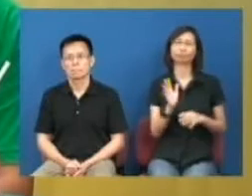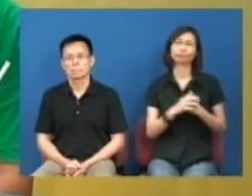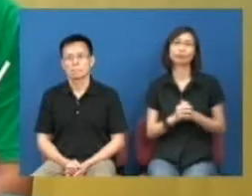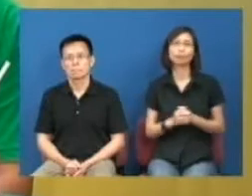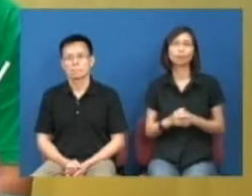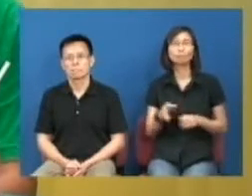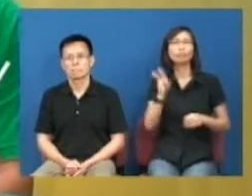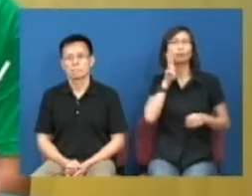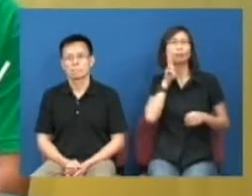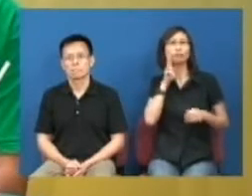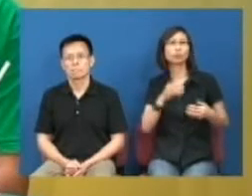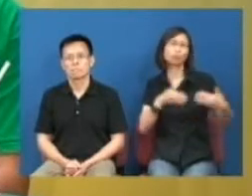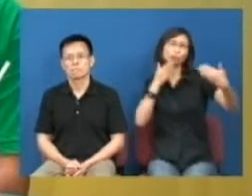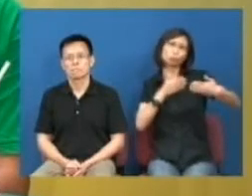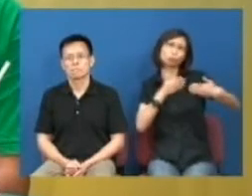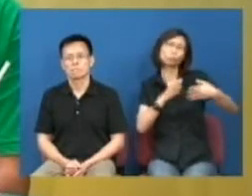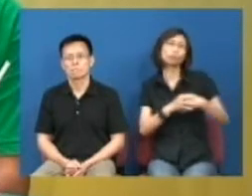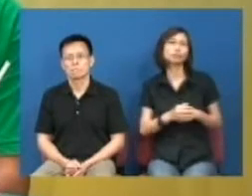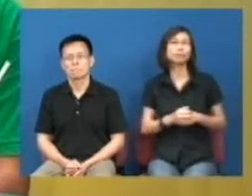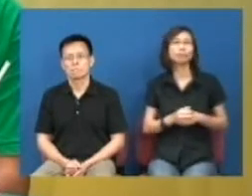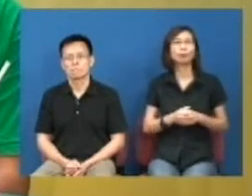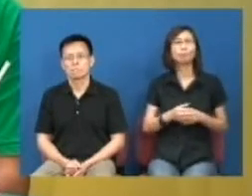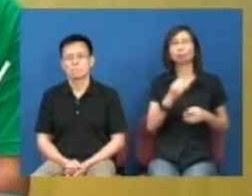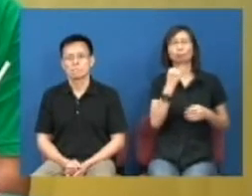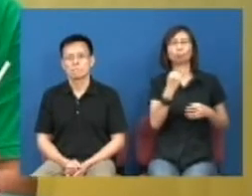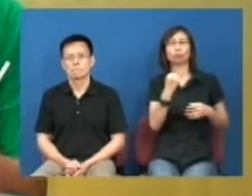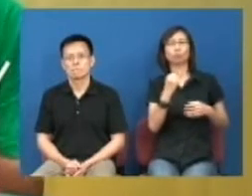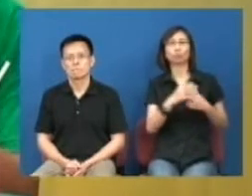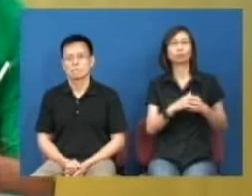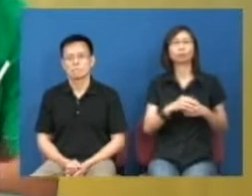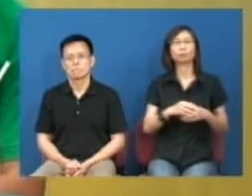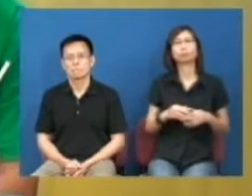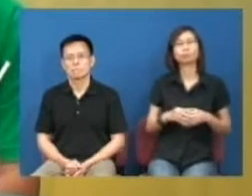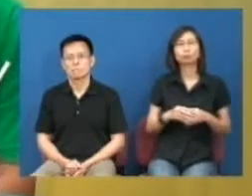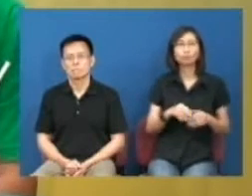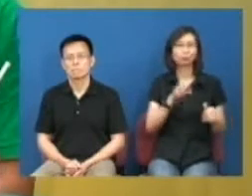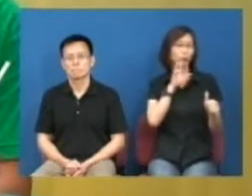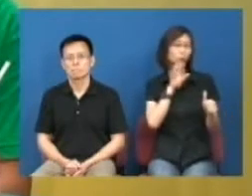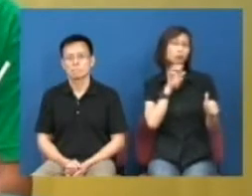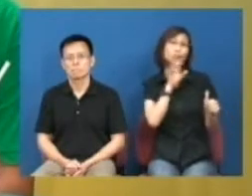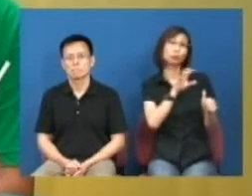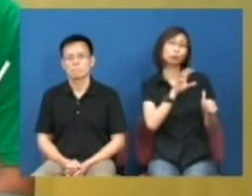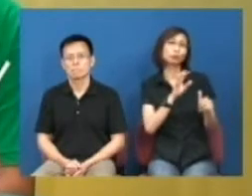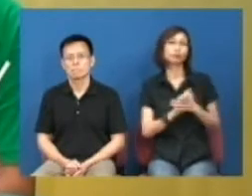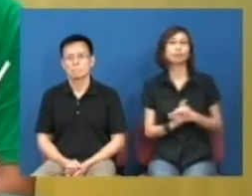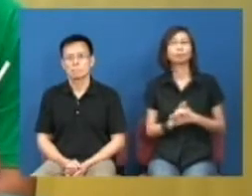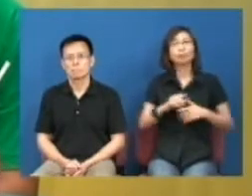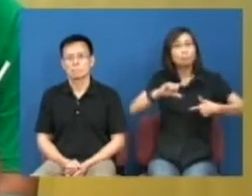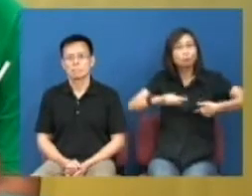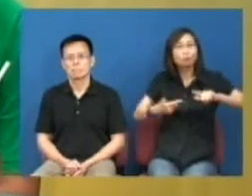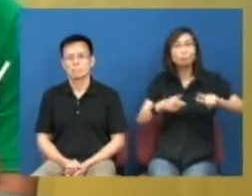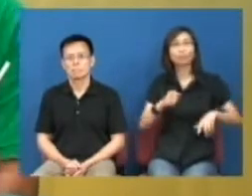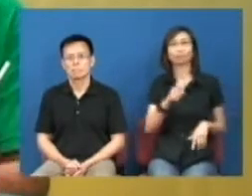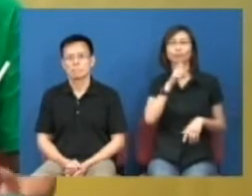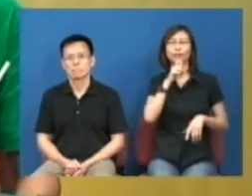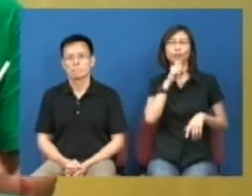無理嘅一啲安排，或者無理嘅一啲即係勸阻嘅時候，其實唔係完全冇方法去到處理